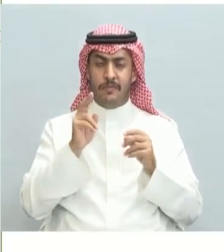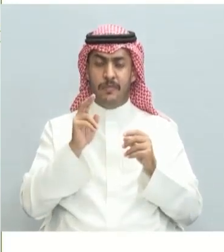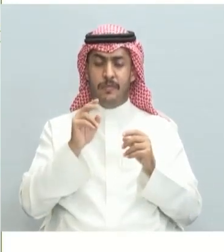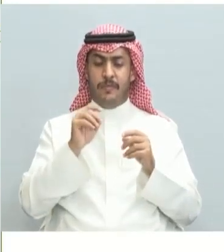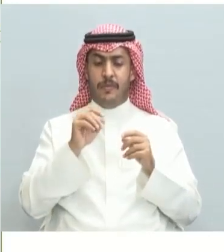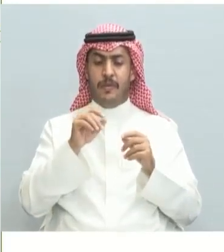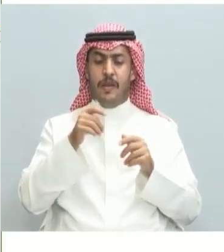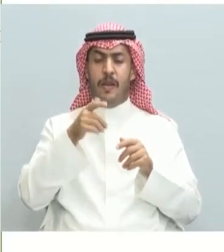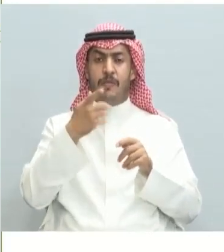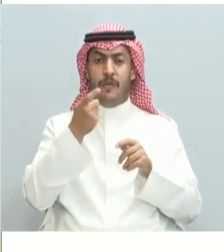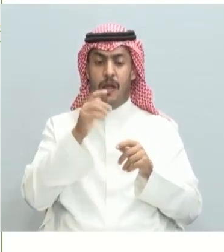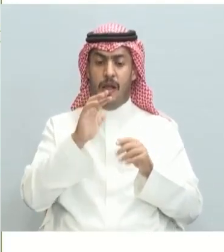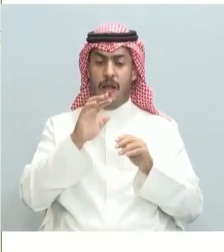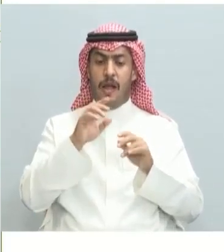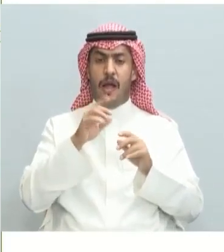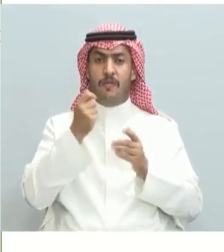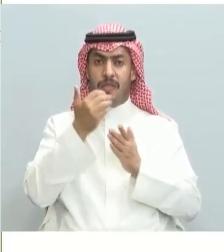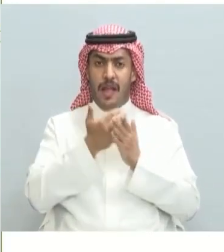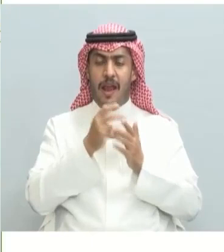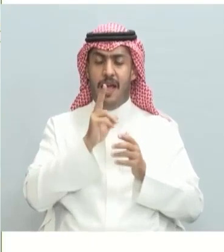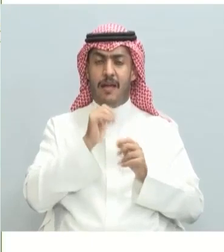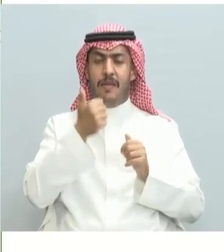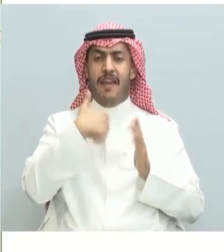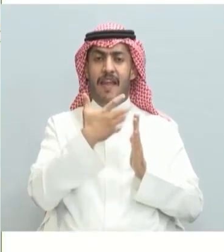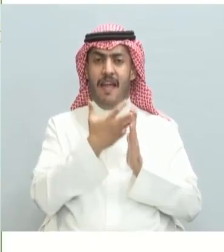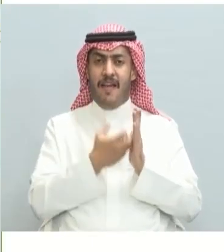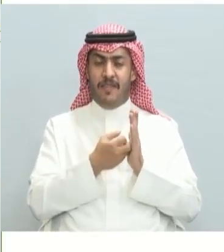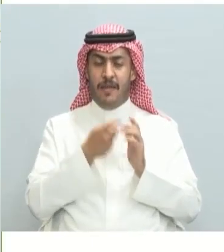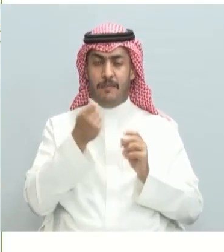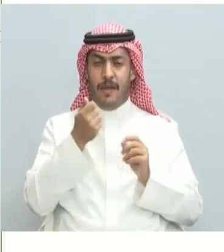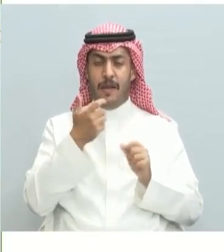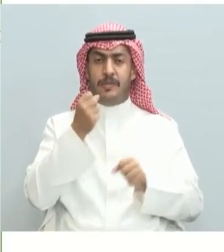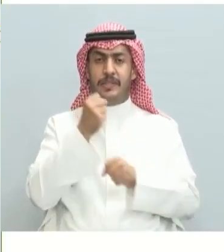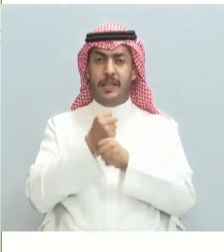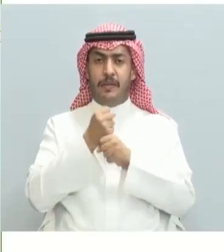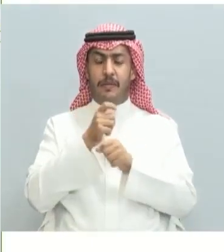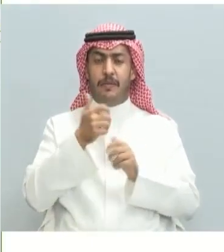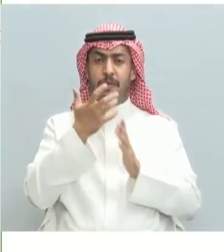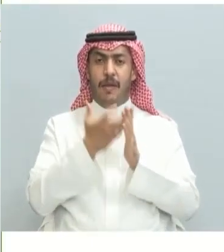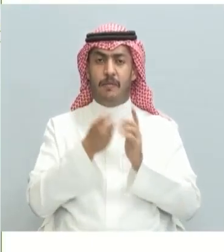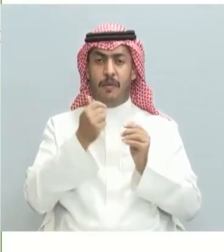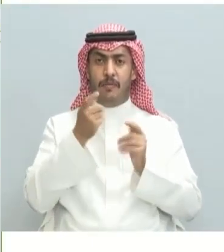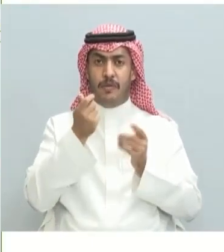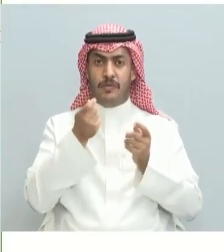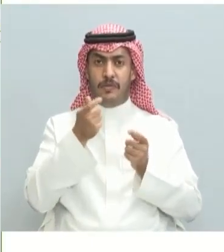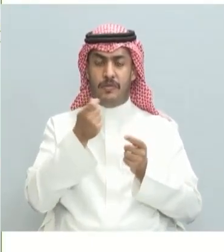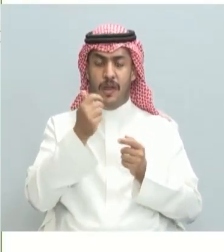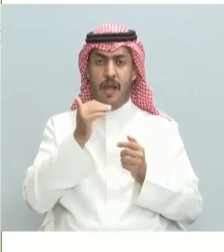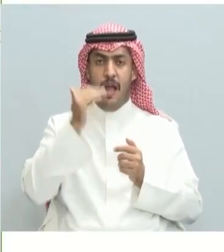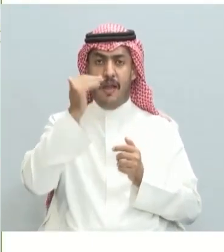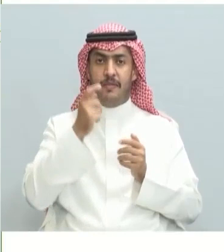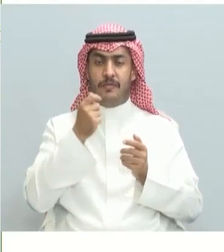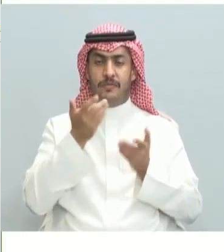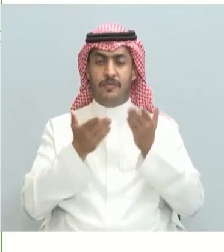جميعها ان اخزنها للمال او استخدمها لتخزين القيمه فكلها تعتبر